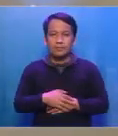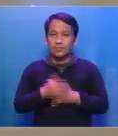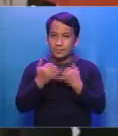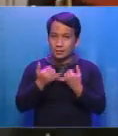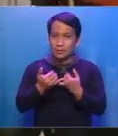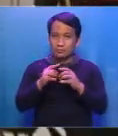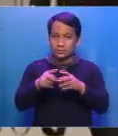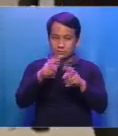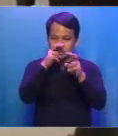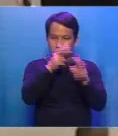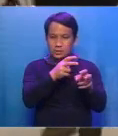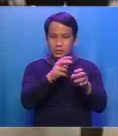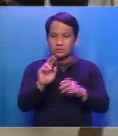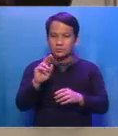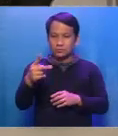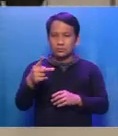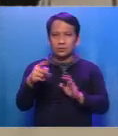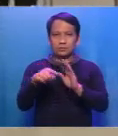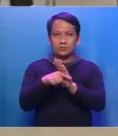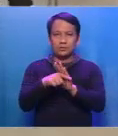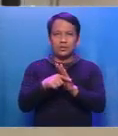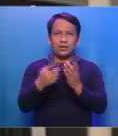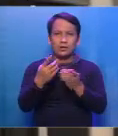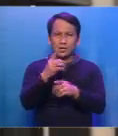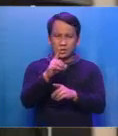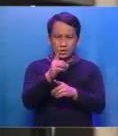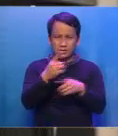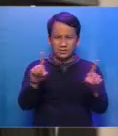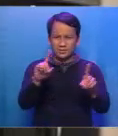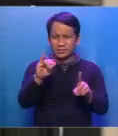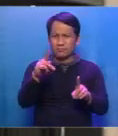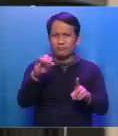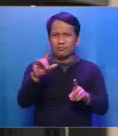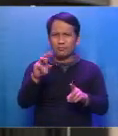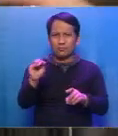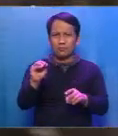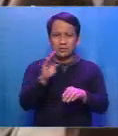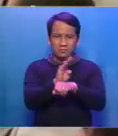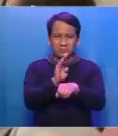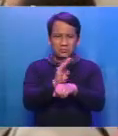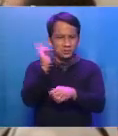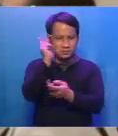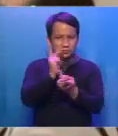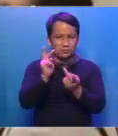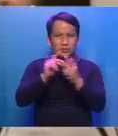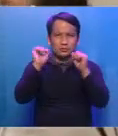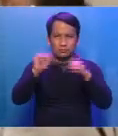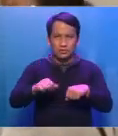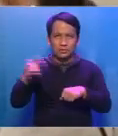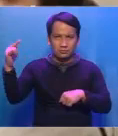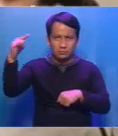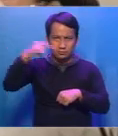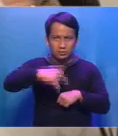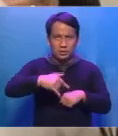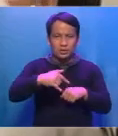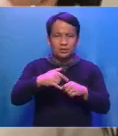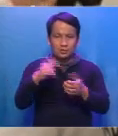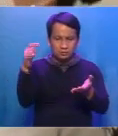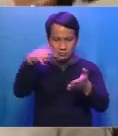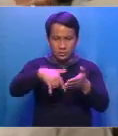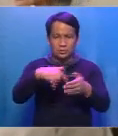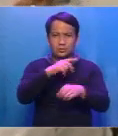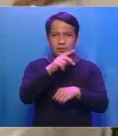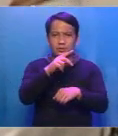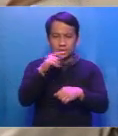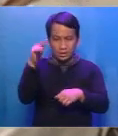na rin ng restrictions ang UK at tanging diplomats at may business purposes lang naman ang pinapayagang pumasok sa bansa. So yun